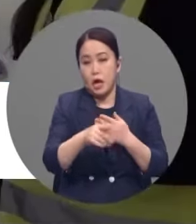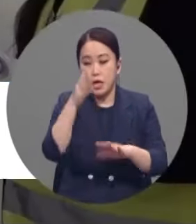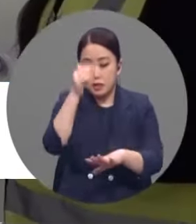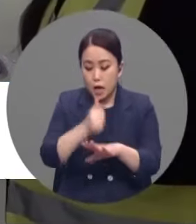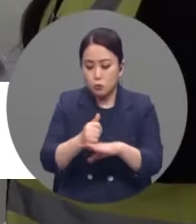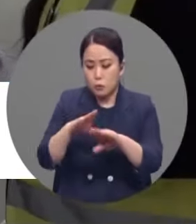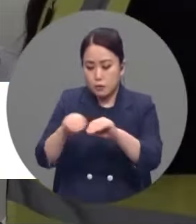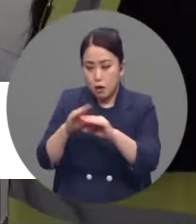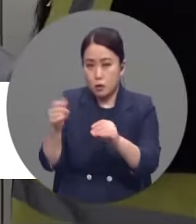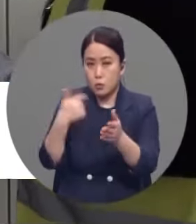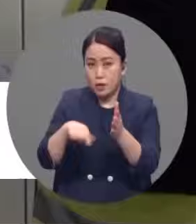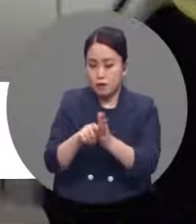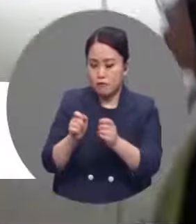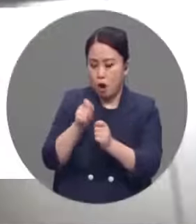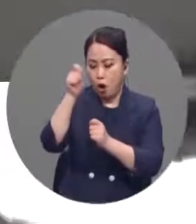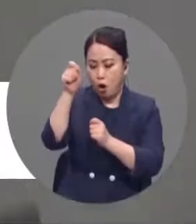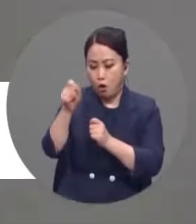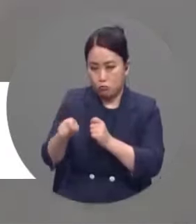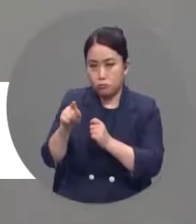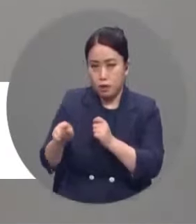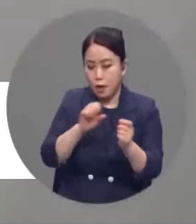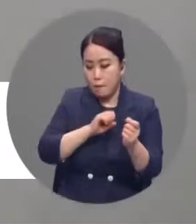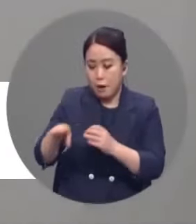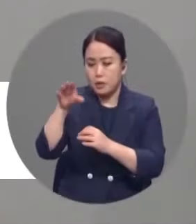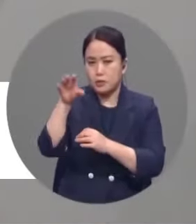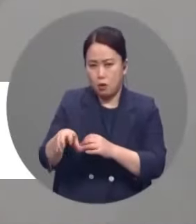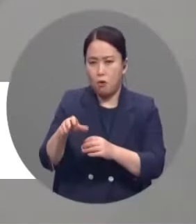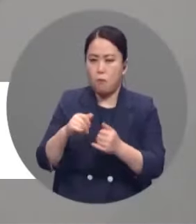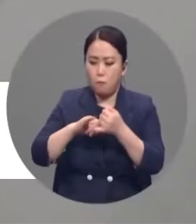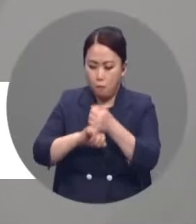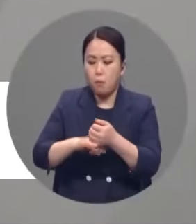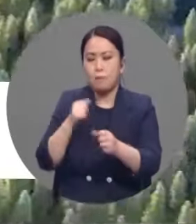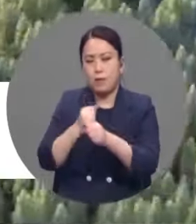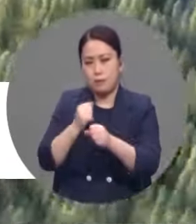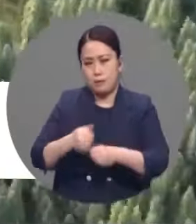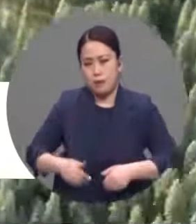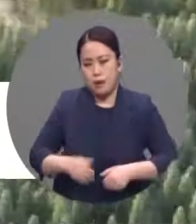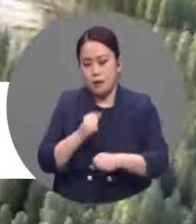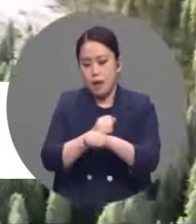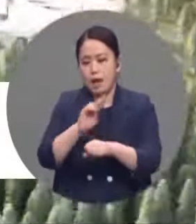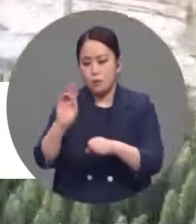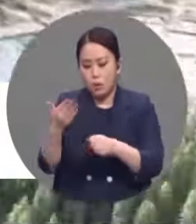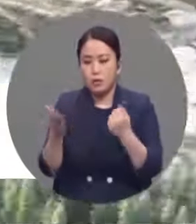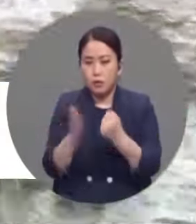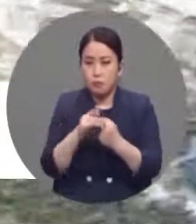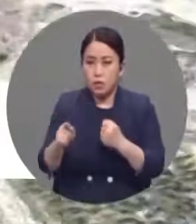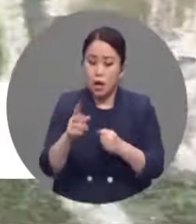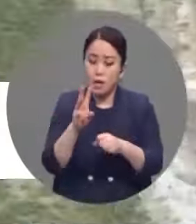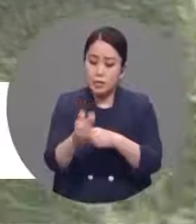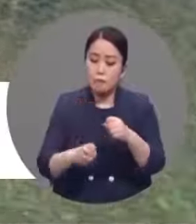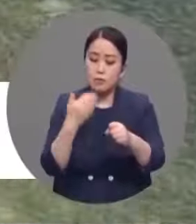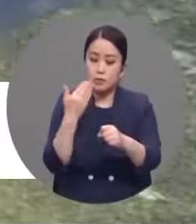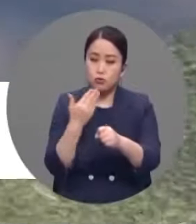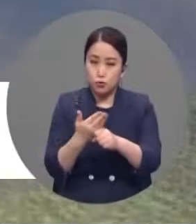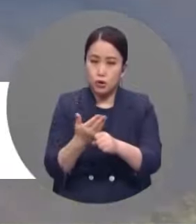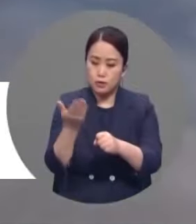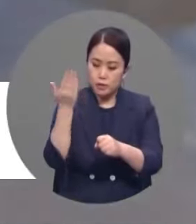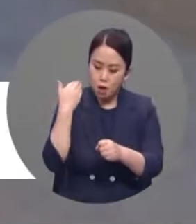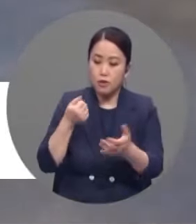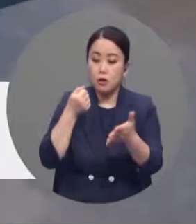처분을 위해선 영구 방패장을 반드시 만들어야 했기 때문입니다. 39년 전에 내린 미래 세대를